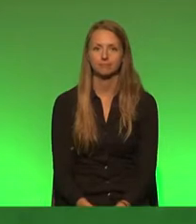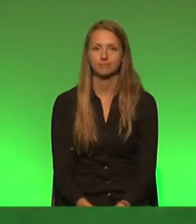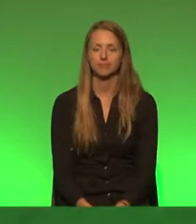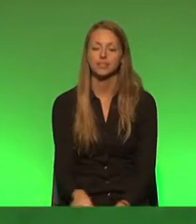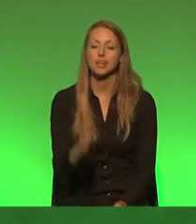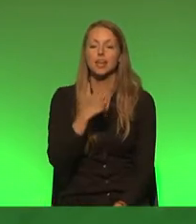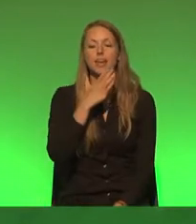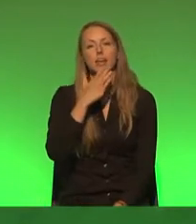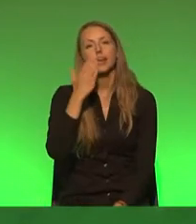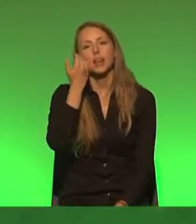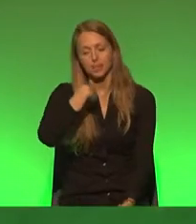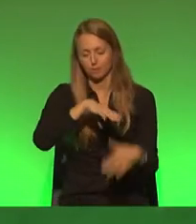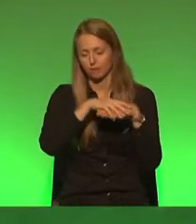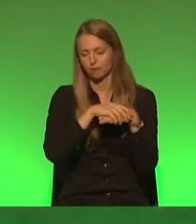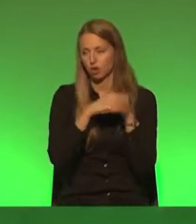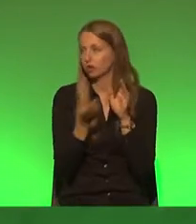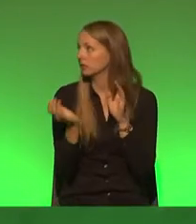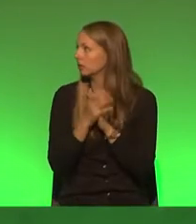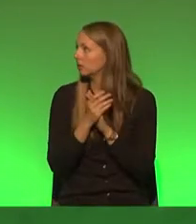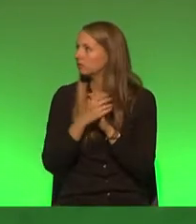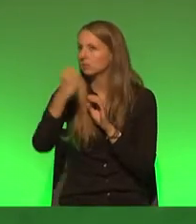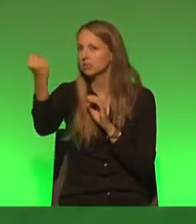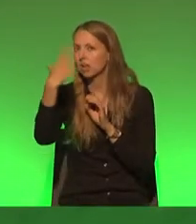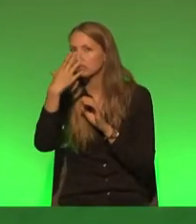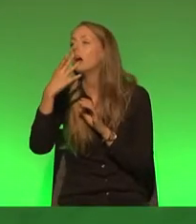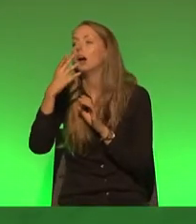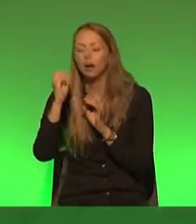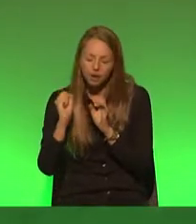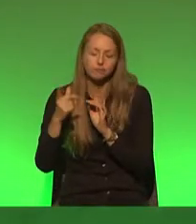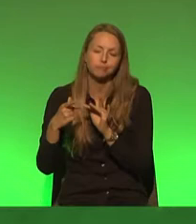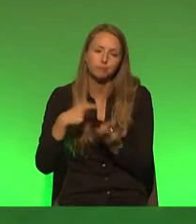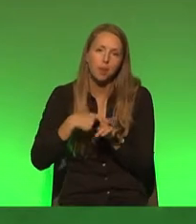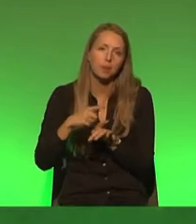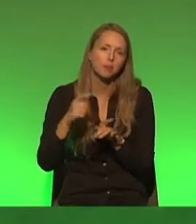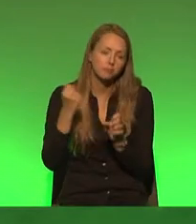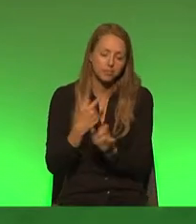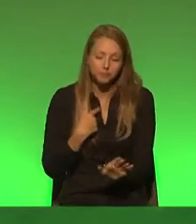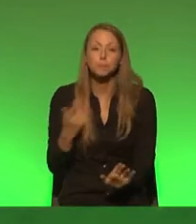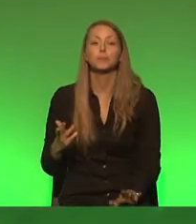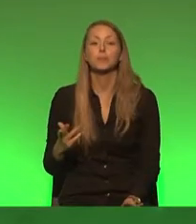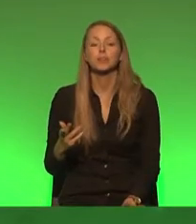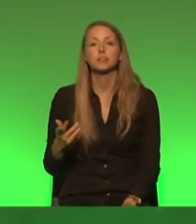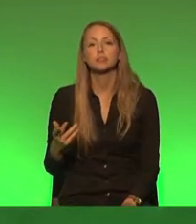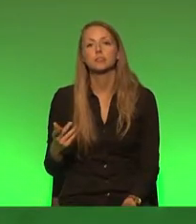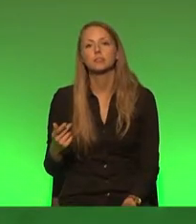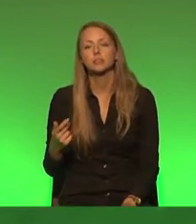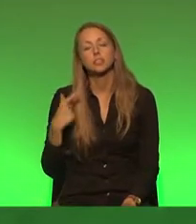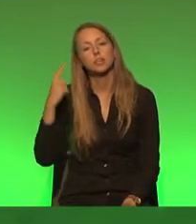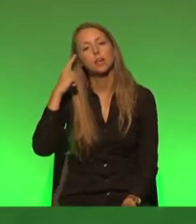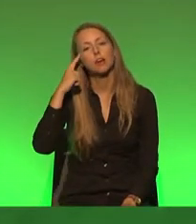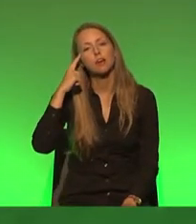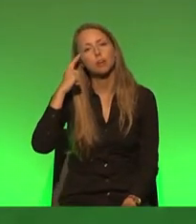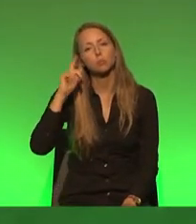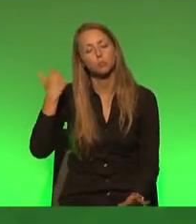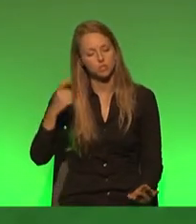Liebe Freundinnen und Freunde, oh, das Licht geht an. Ich weiß, wir müssen uns selbst erneuern, wir